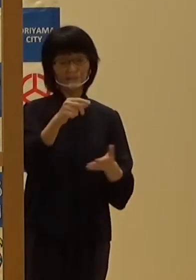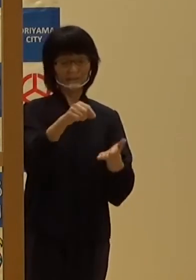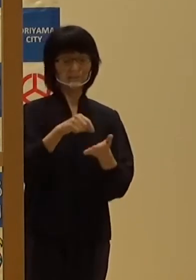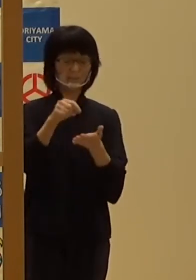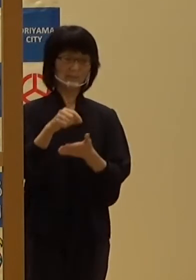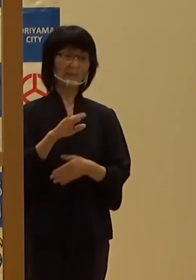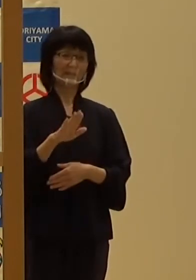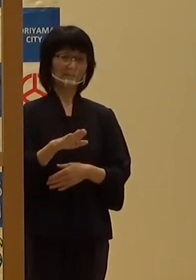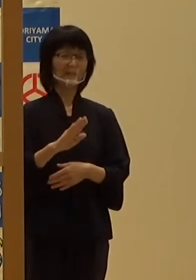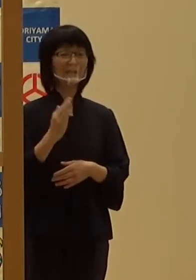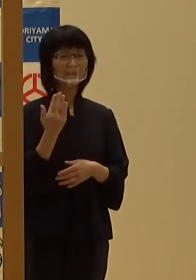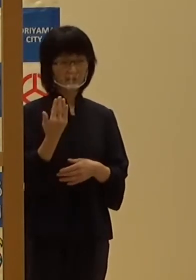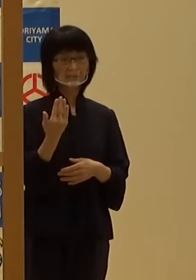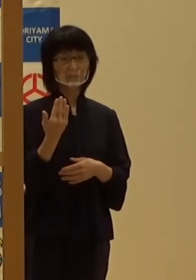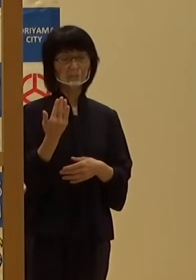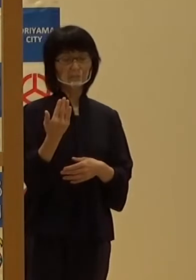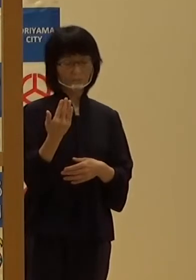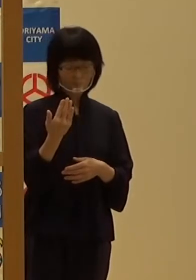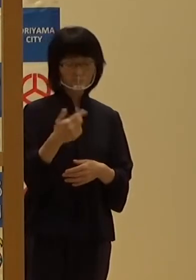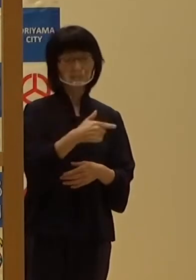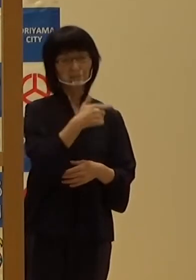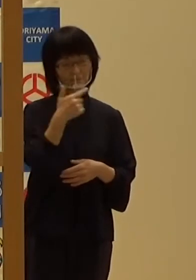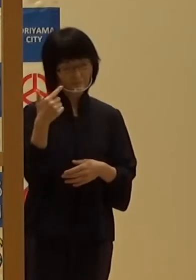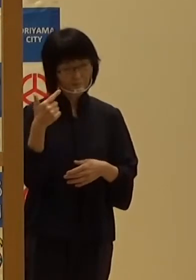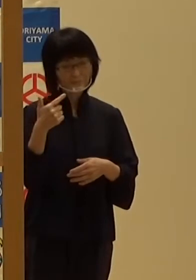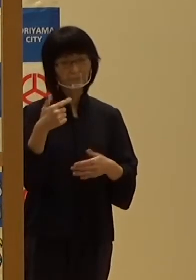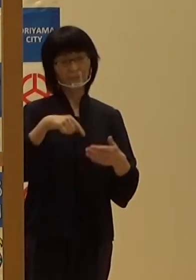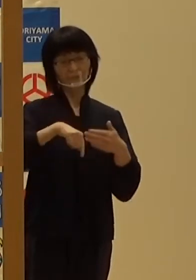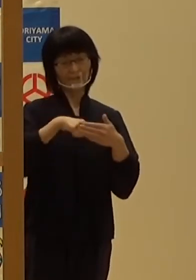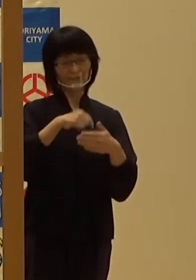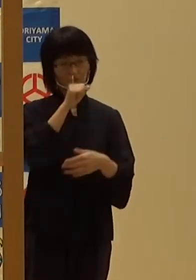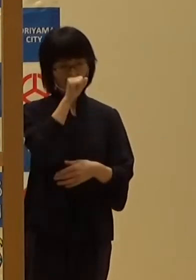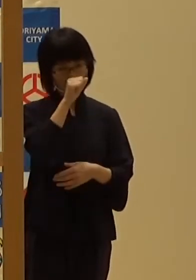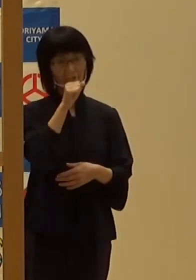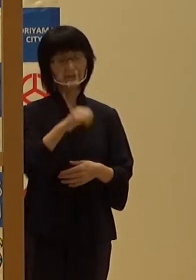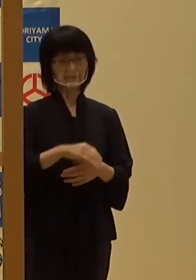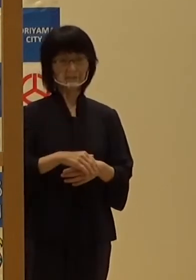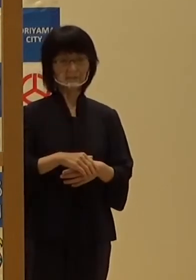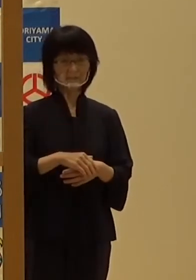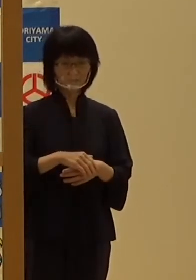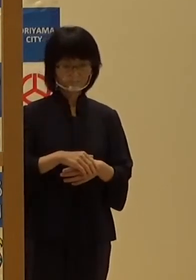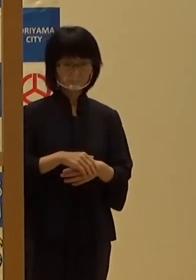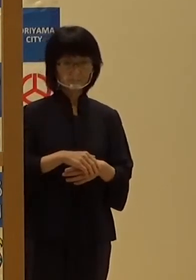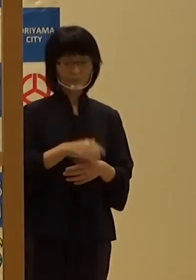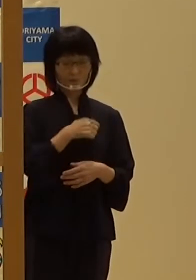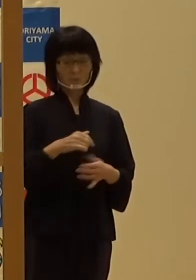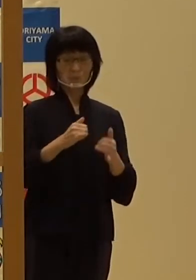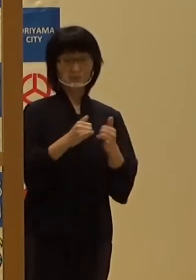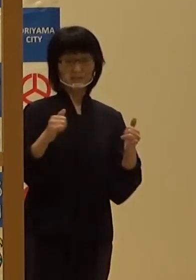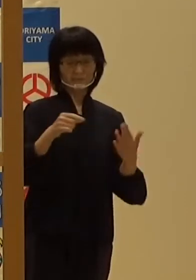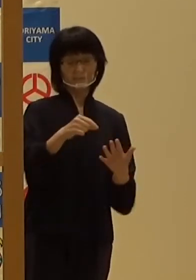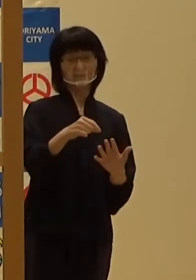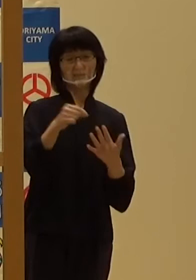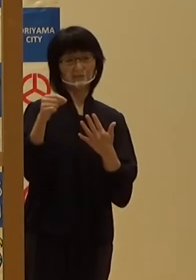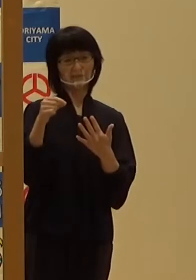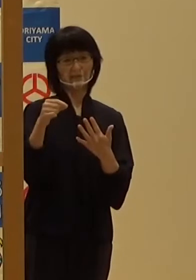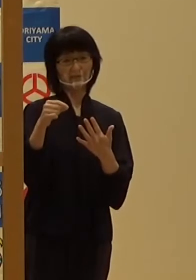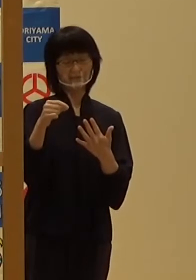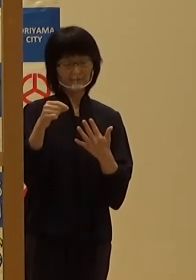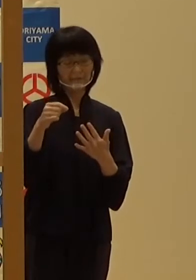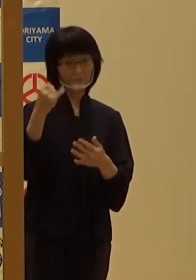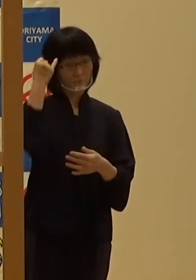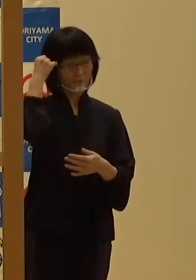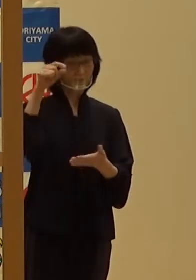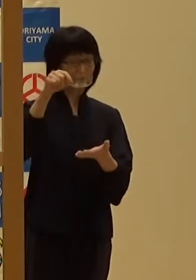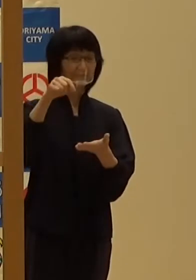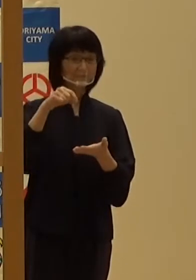も非常に質の高い内容でございましたが、候補者として選定した事業者の提案は、